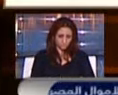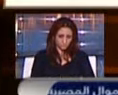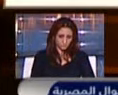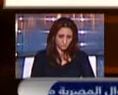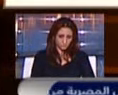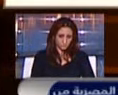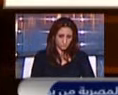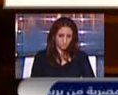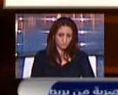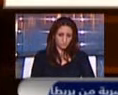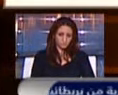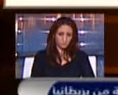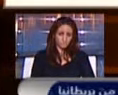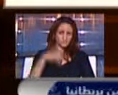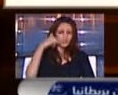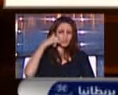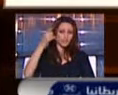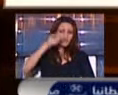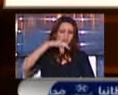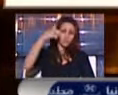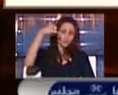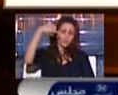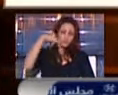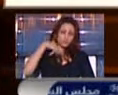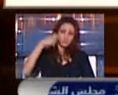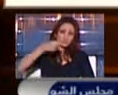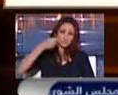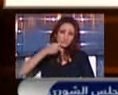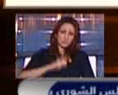لحظه يا فندم. استاذ سعد الحسيني اهلا بيك يا